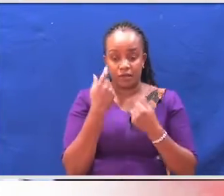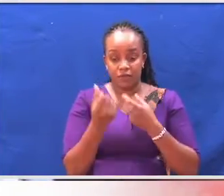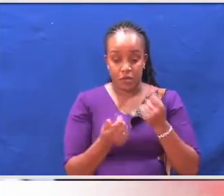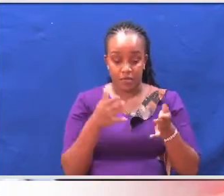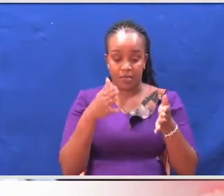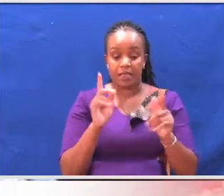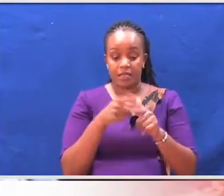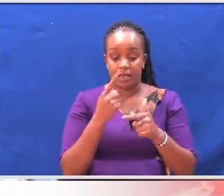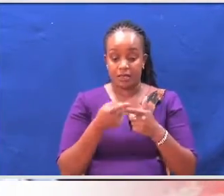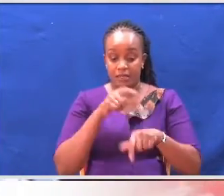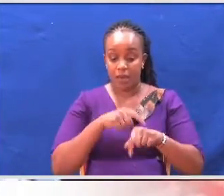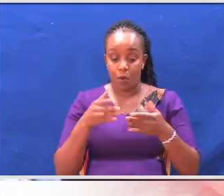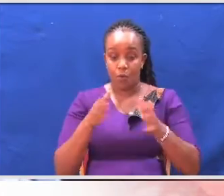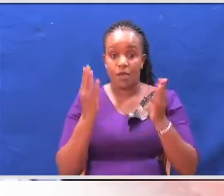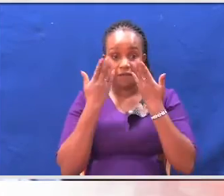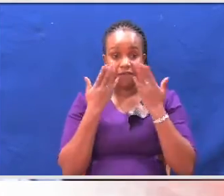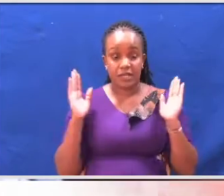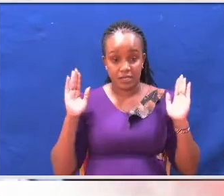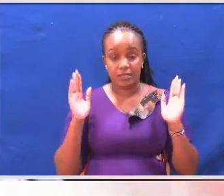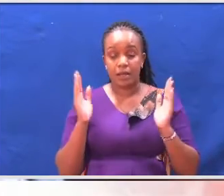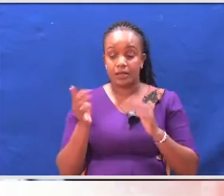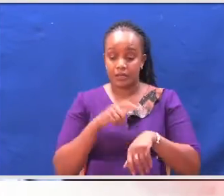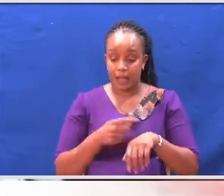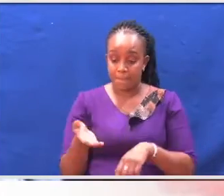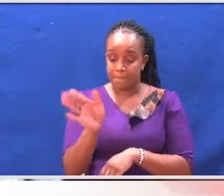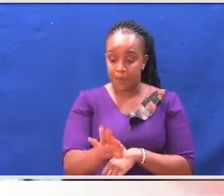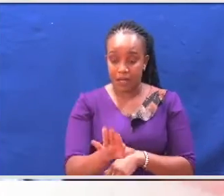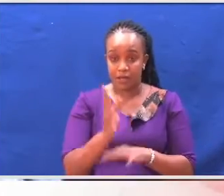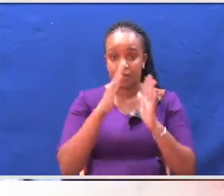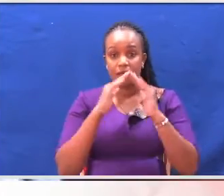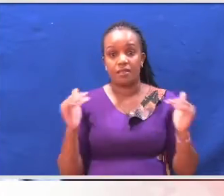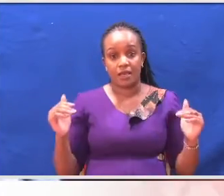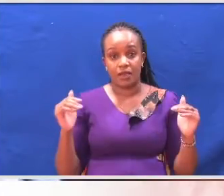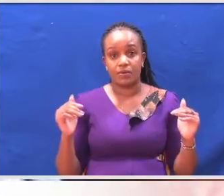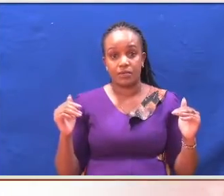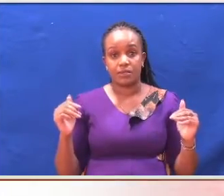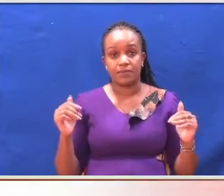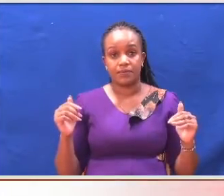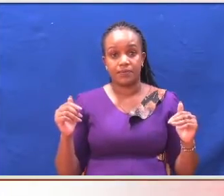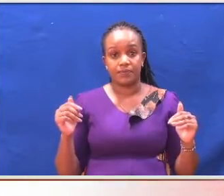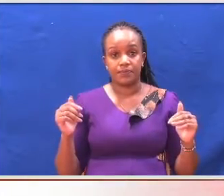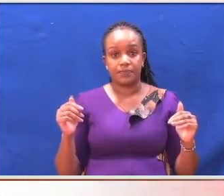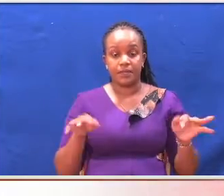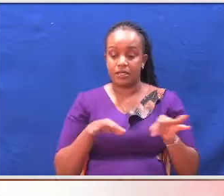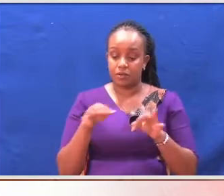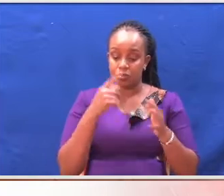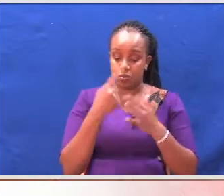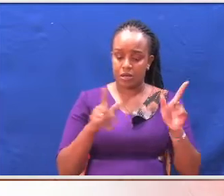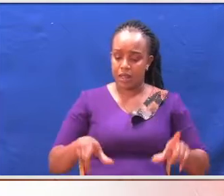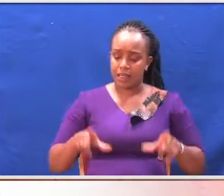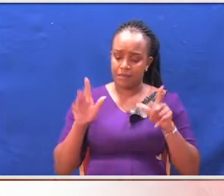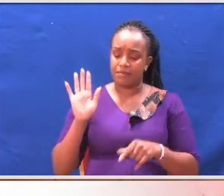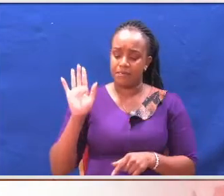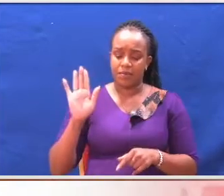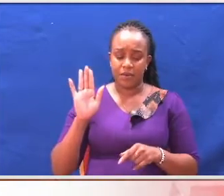Sasa akafungulia kuku kurudi kwa nyumba ndio vile alibaki hivyo. She tells me that her life